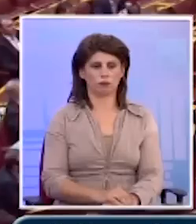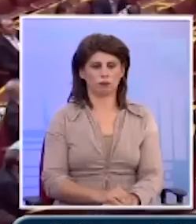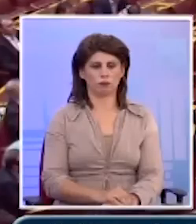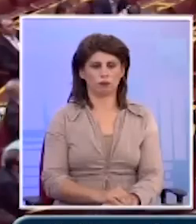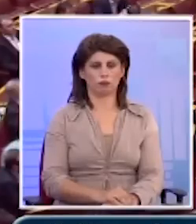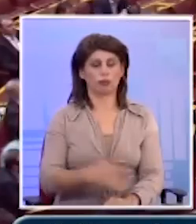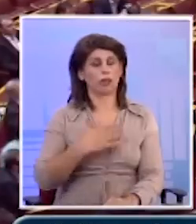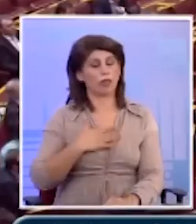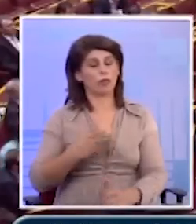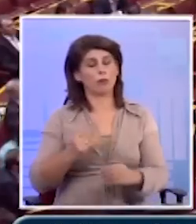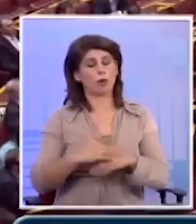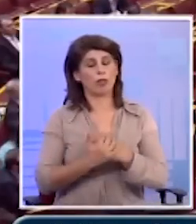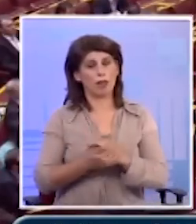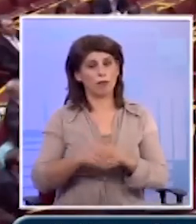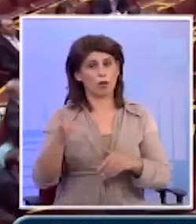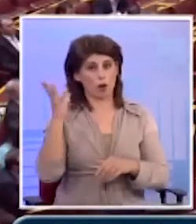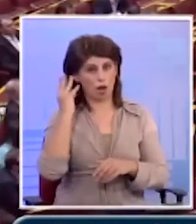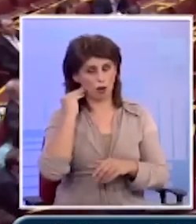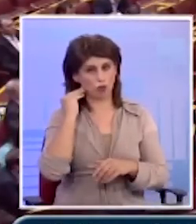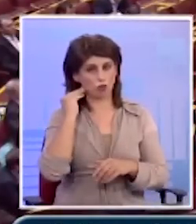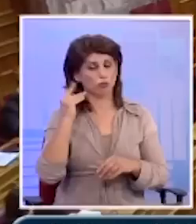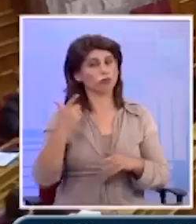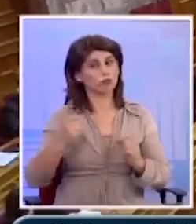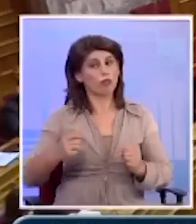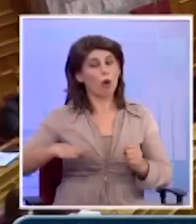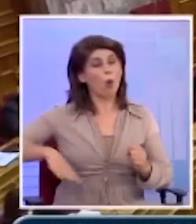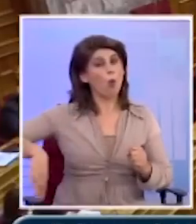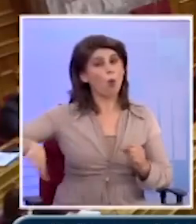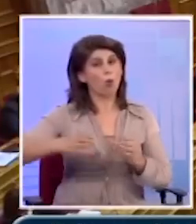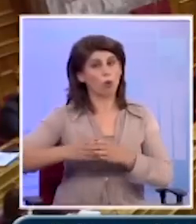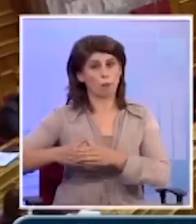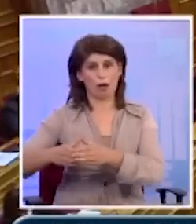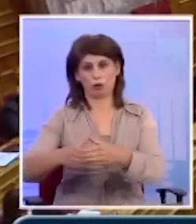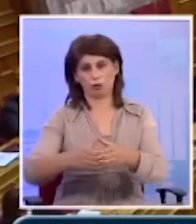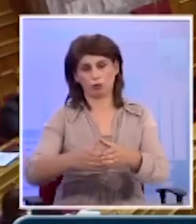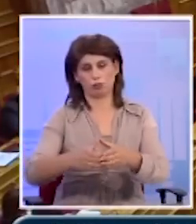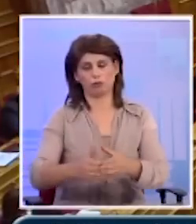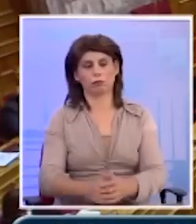Θα ήθελα με ενδιαφέρον να ακούσω τις θέσεις όλων των κομμάτων.